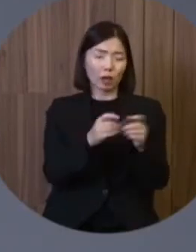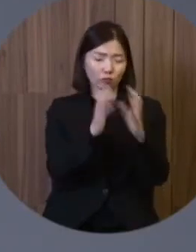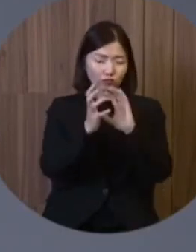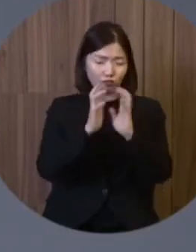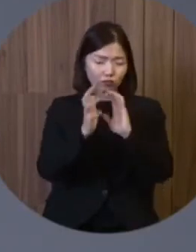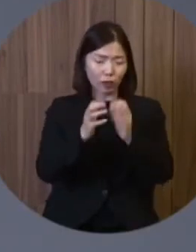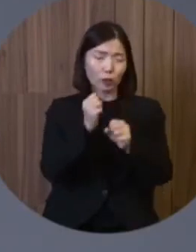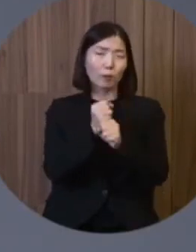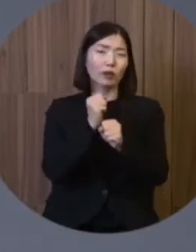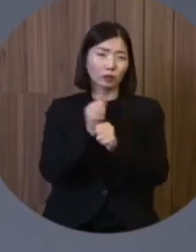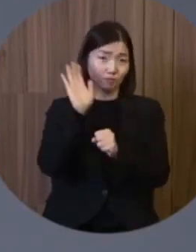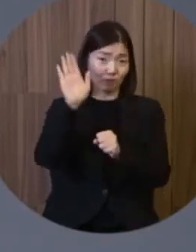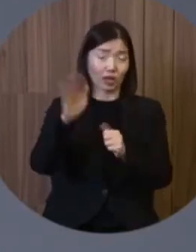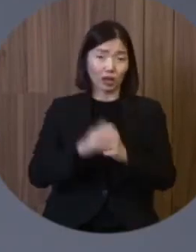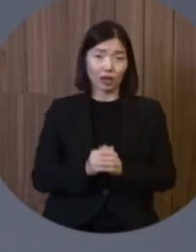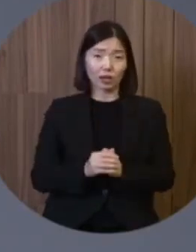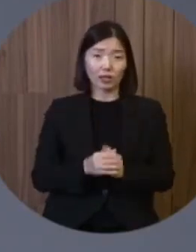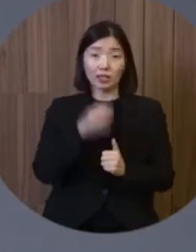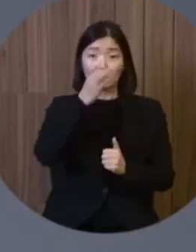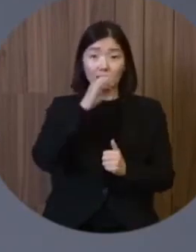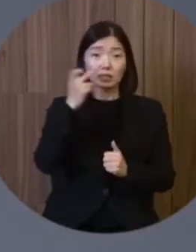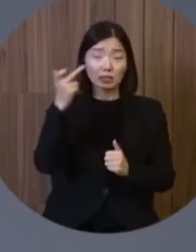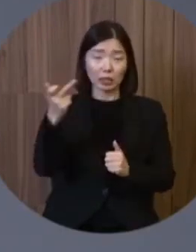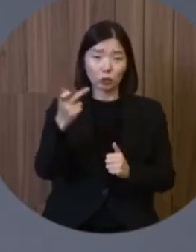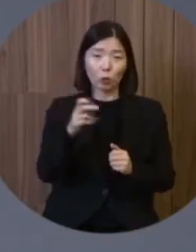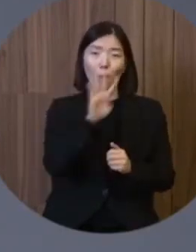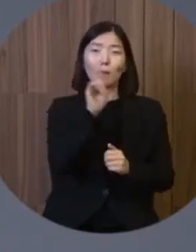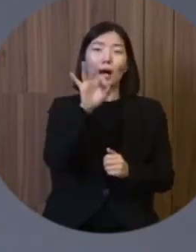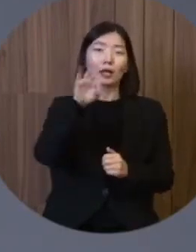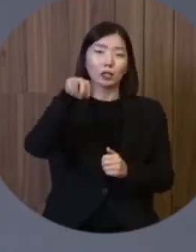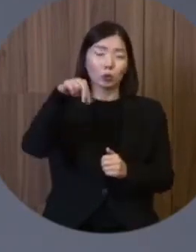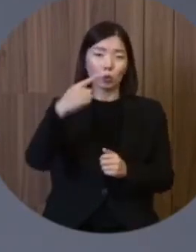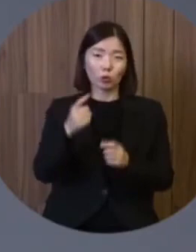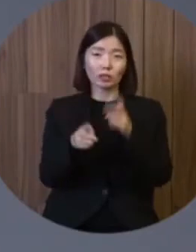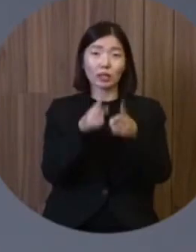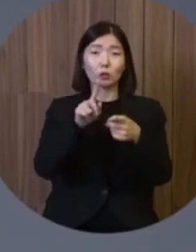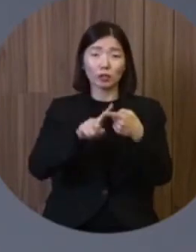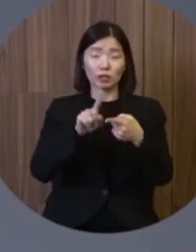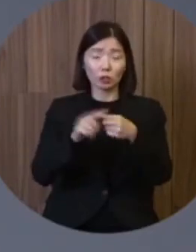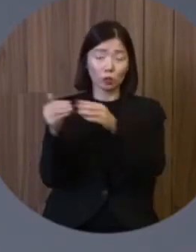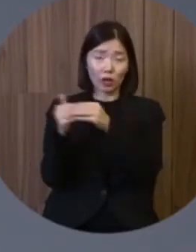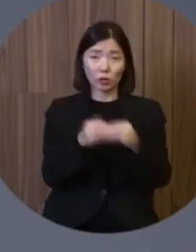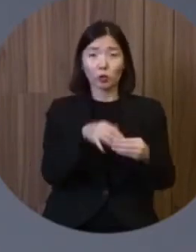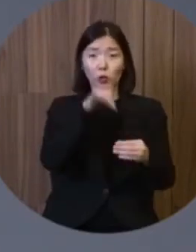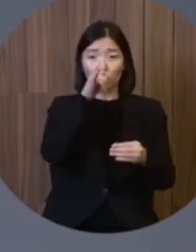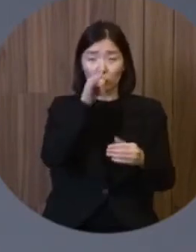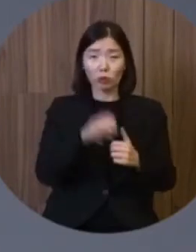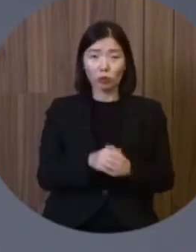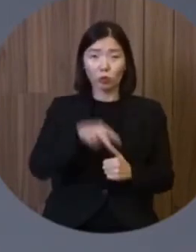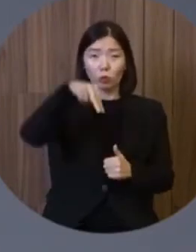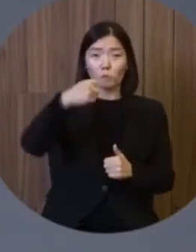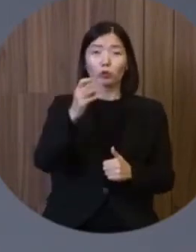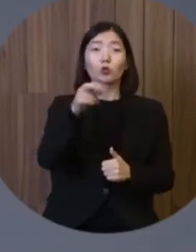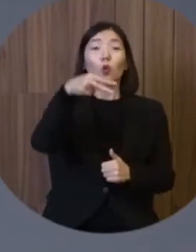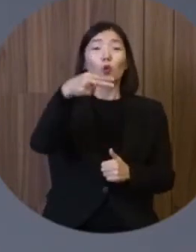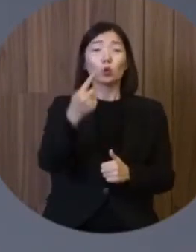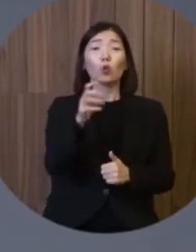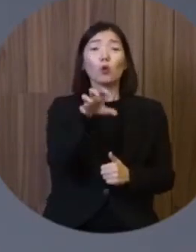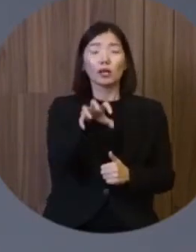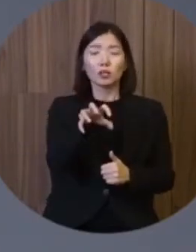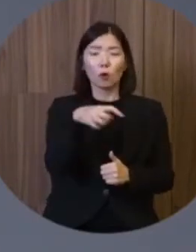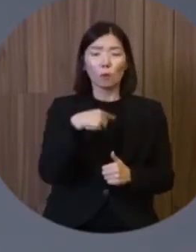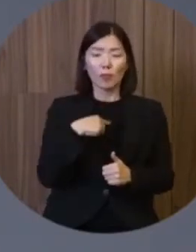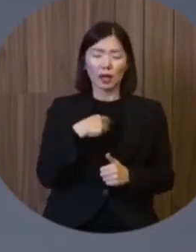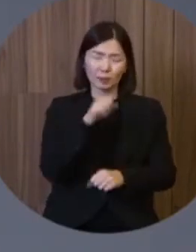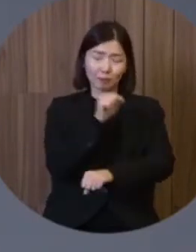가겠습니다. 익산을 중심으로 한 생명바이오 산업의 메카를 뒷받침하겠습니다. 송도 경제자유구역을 외자유치 1등 국제도시로